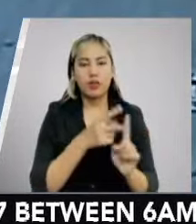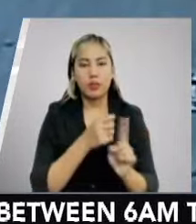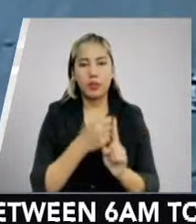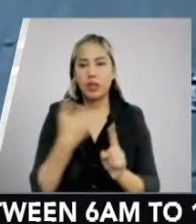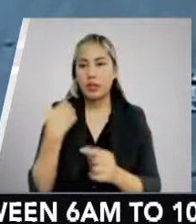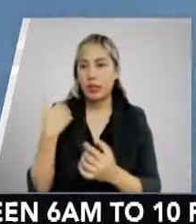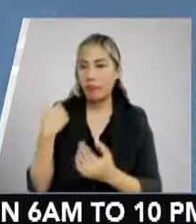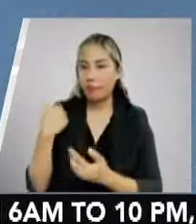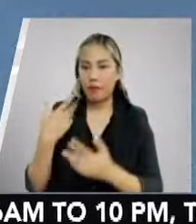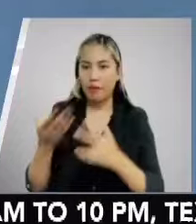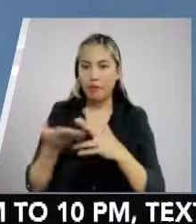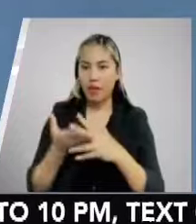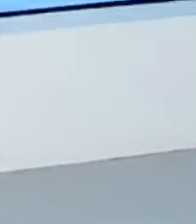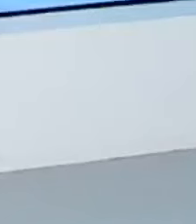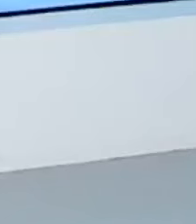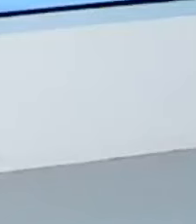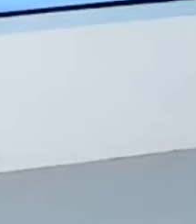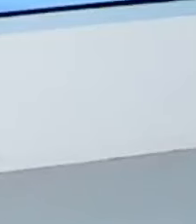driver.